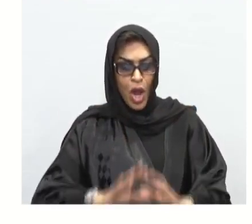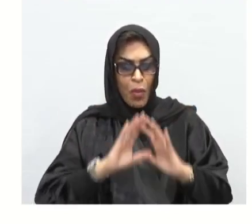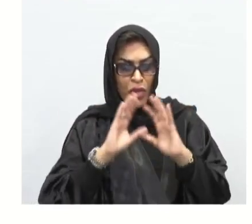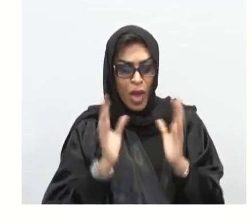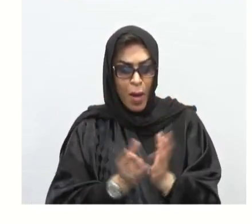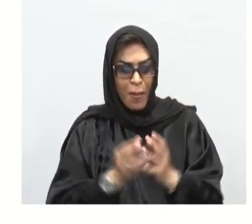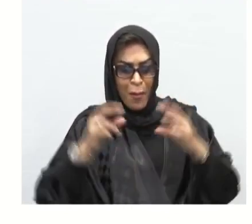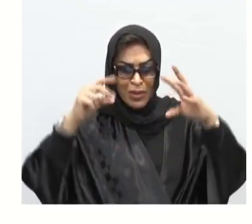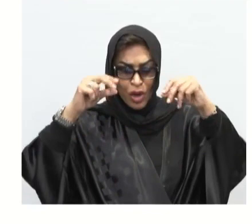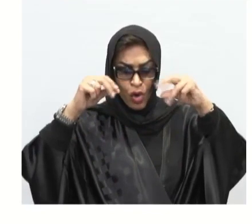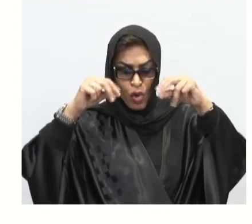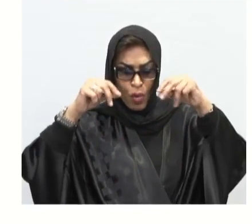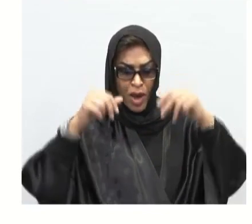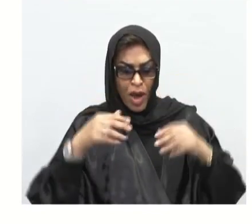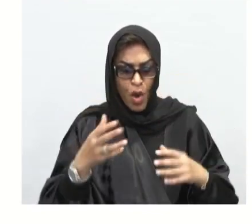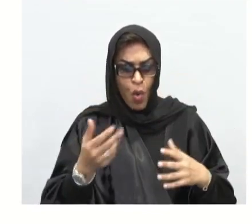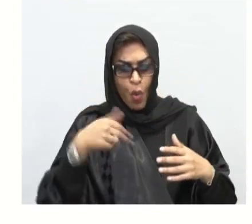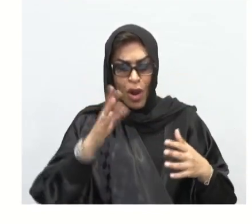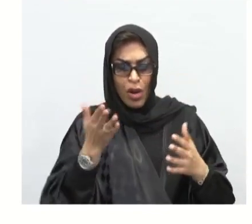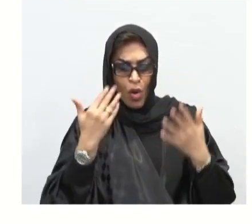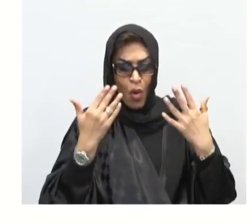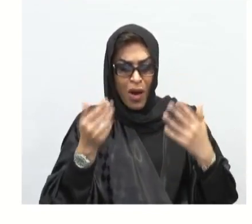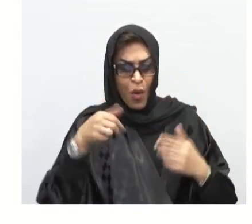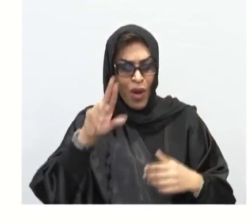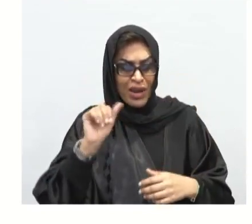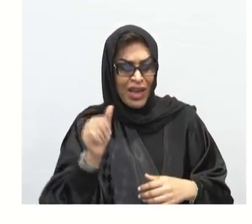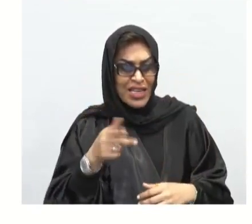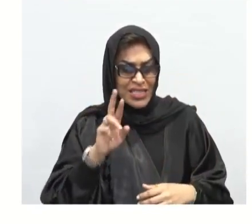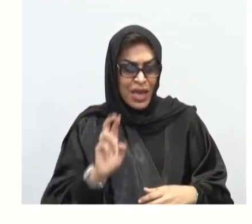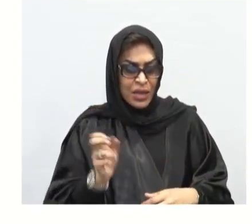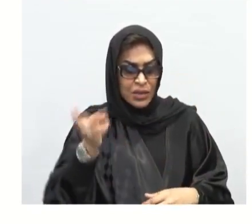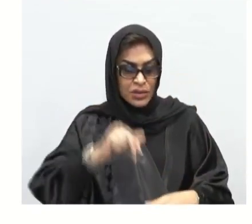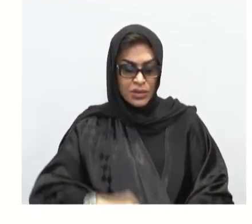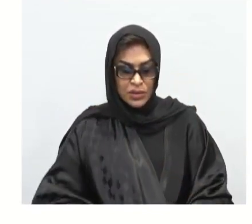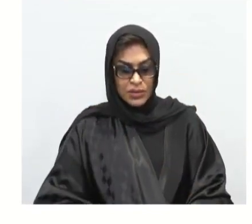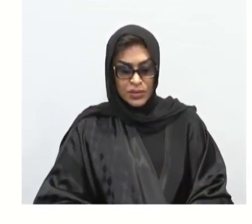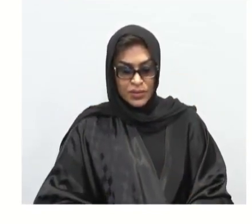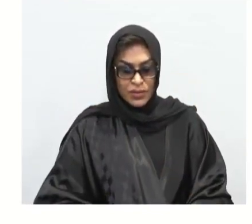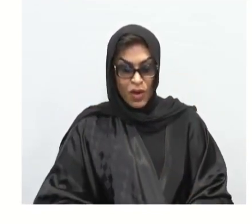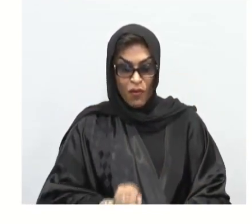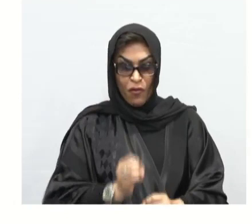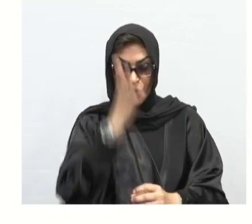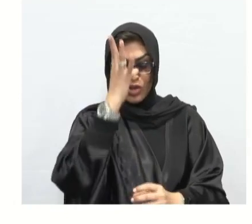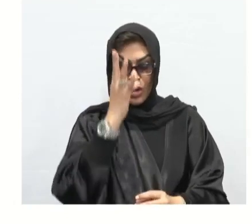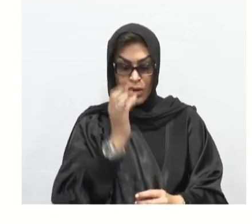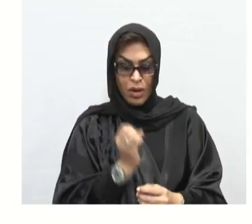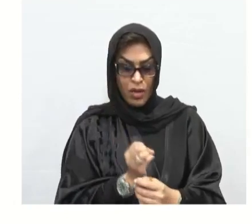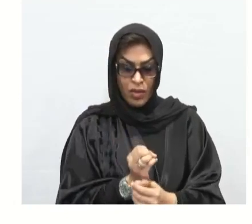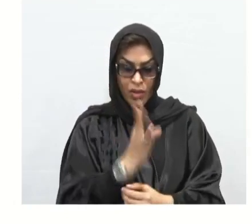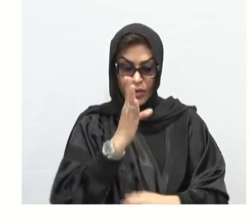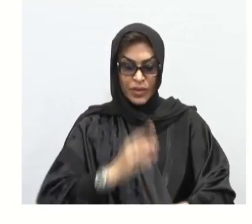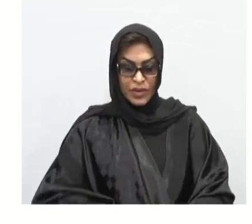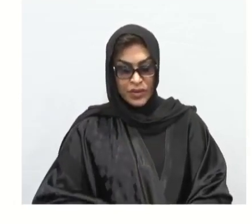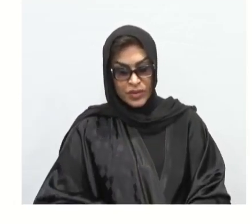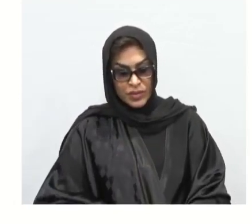كميات ضخمه من الغازات وكذلك الغبار تعرفنا على الانفجار العظيم وذكرنا